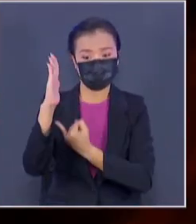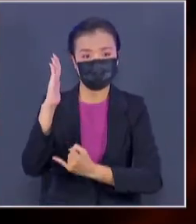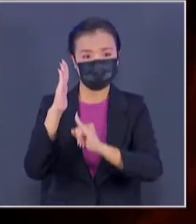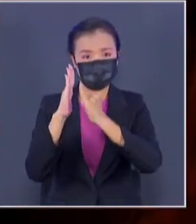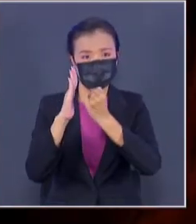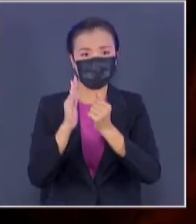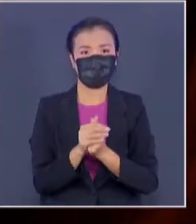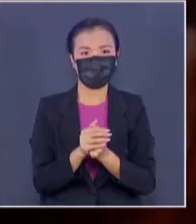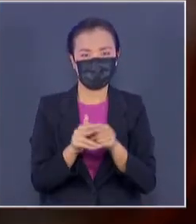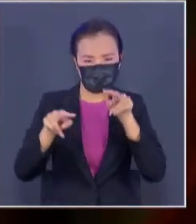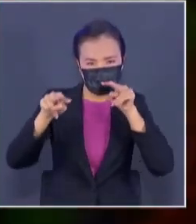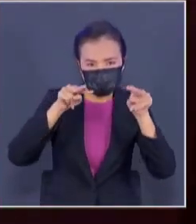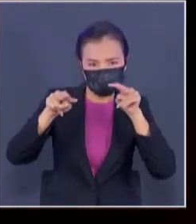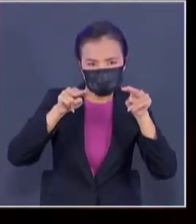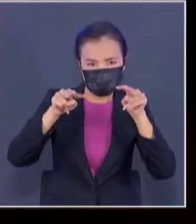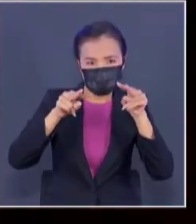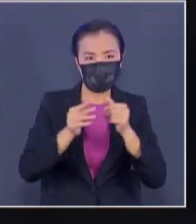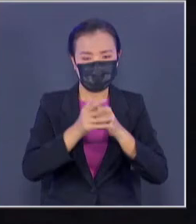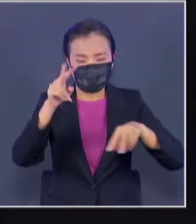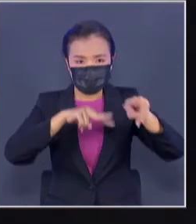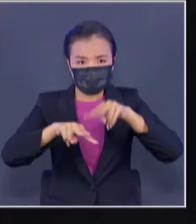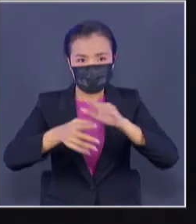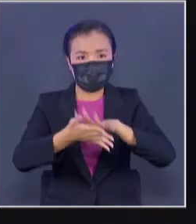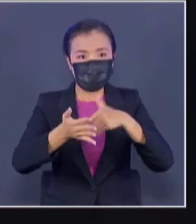างๆเนี่ยก็ต้องลงไปกำกับดูแลลงไปตรวจส